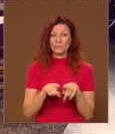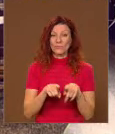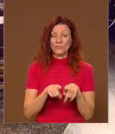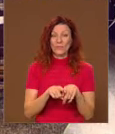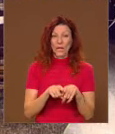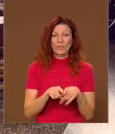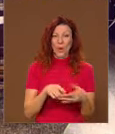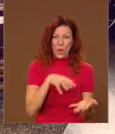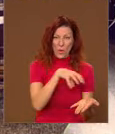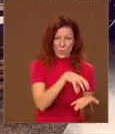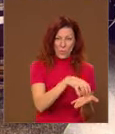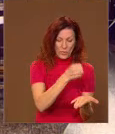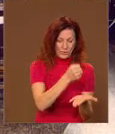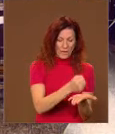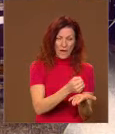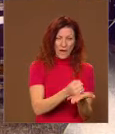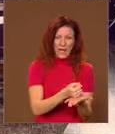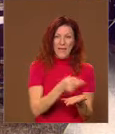поставят върху